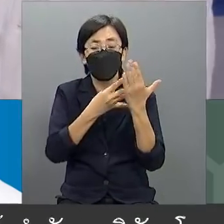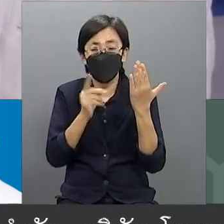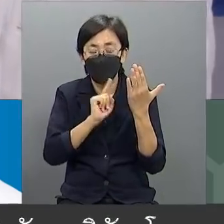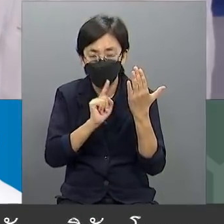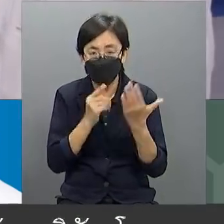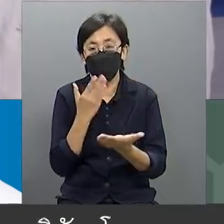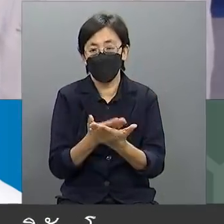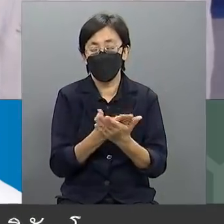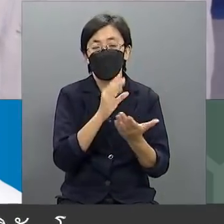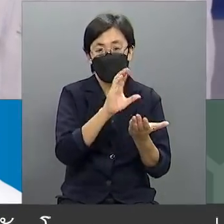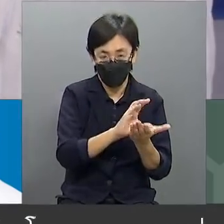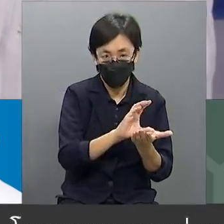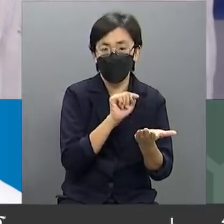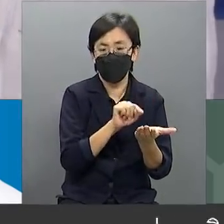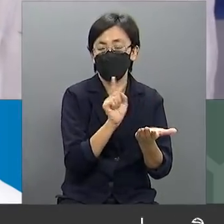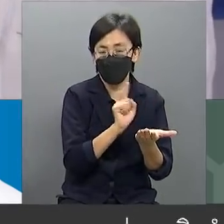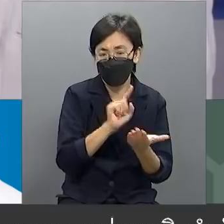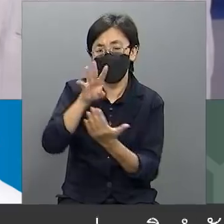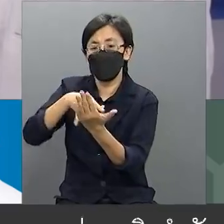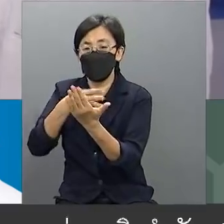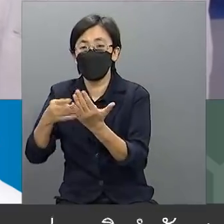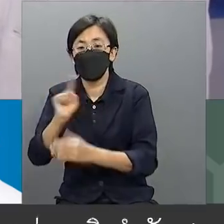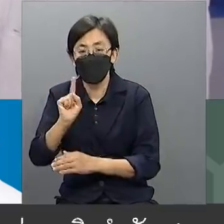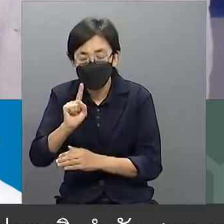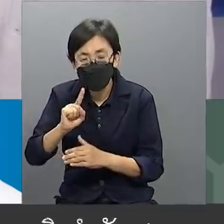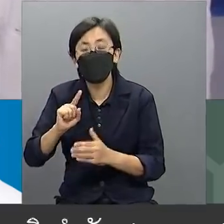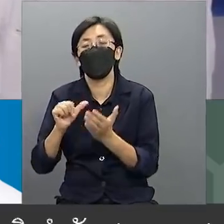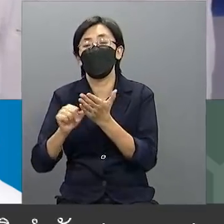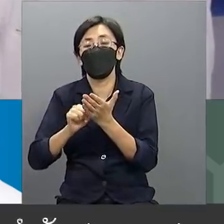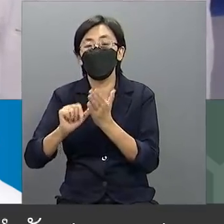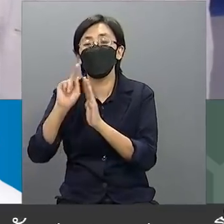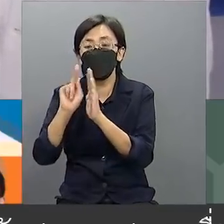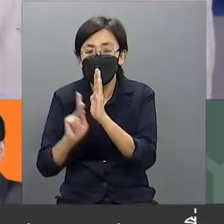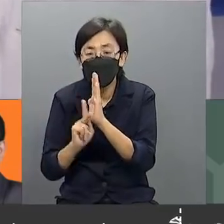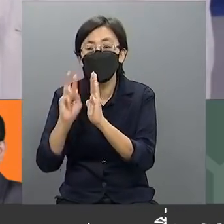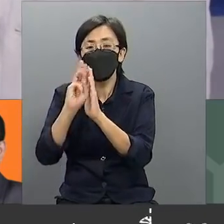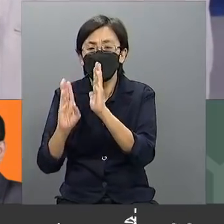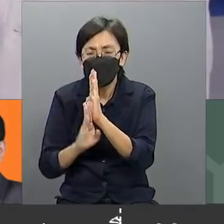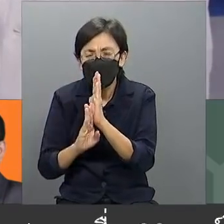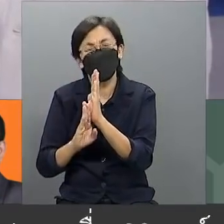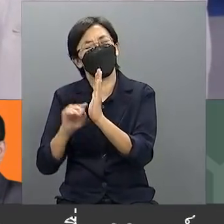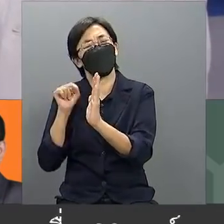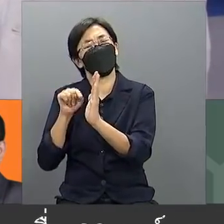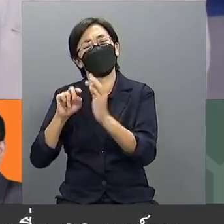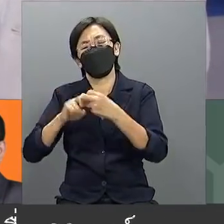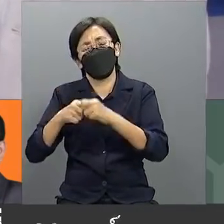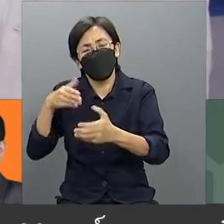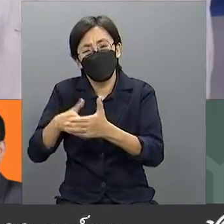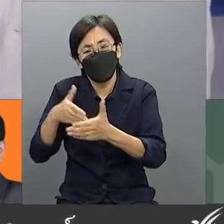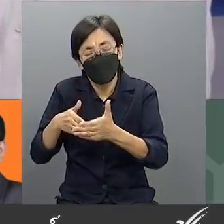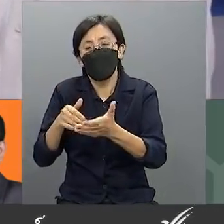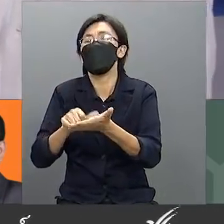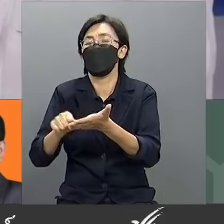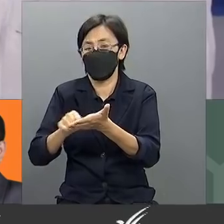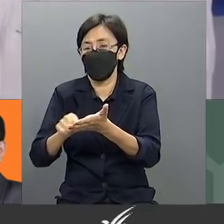แล้วพูดถึงพบประมาณแล้วก็พูดถึงการแก้ไขข้อบัญญัติหรือระเบียบกฎหมายที่มันเป็นอุปสรรคในการขับเคลื่อนนโยบายเสมอผมว่าทำให้